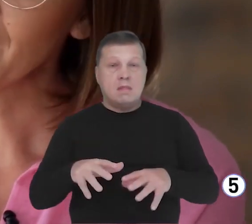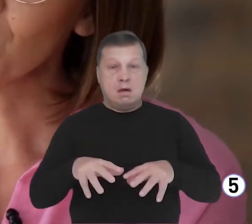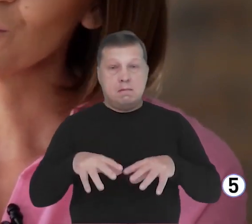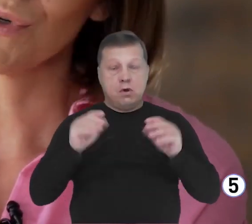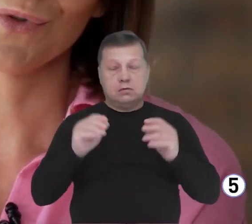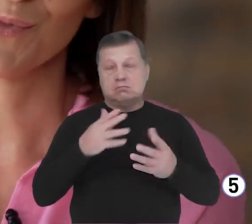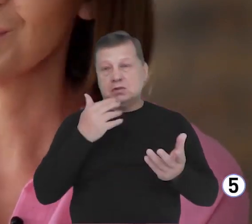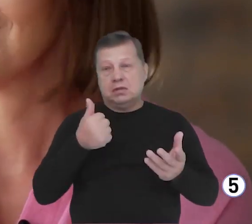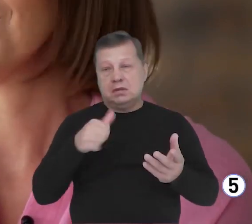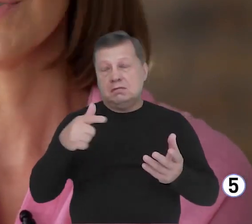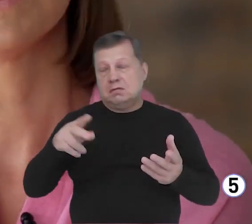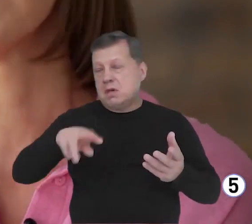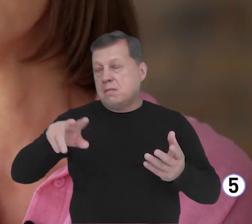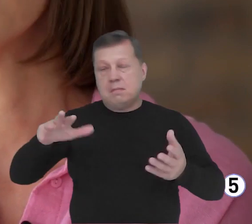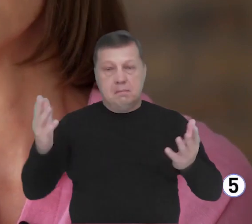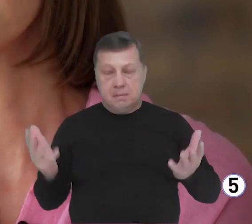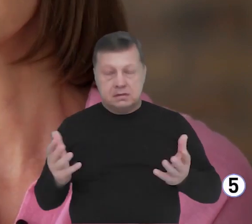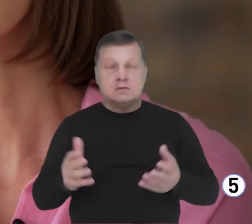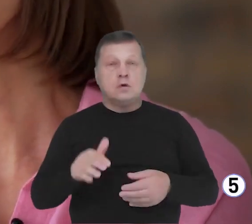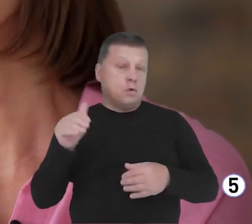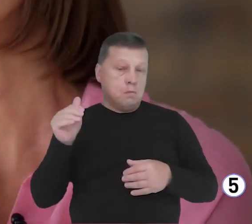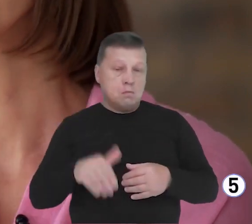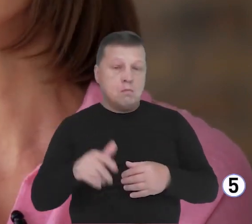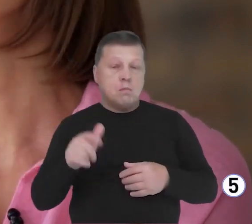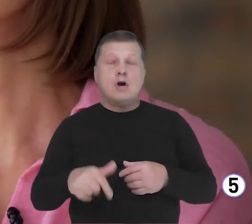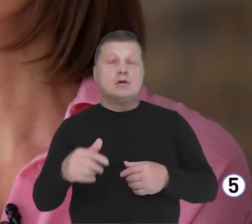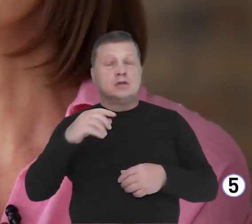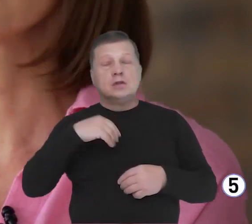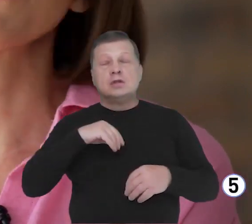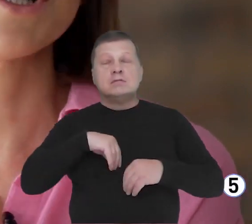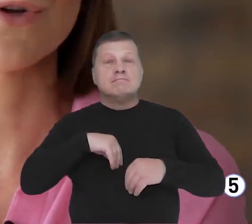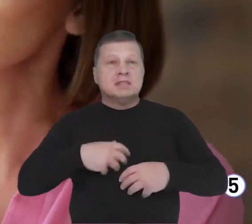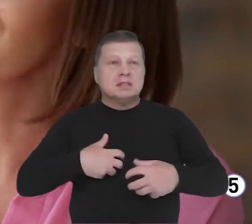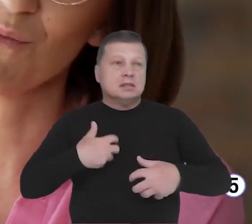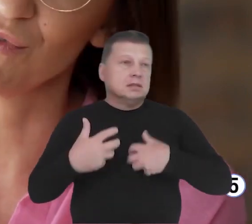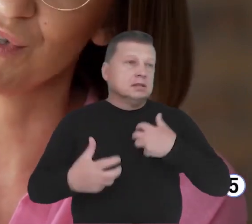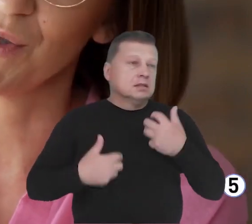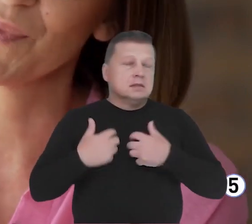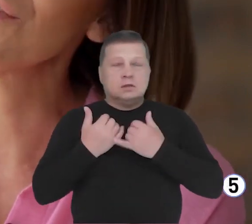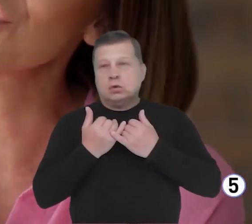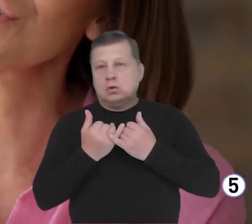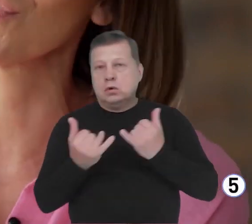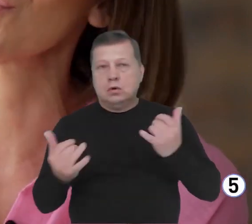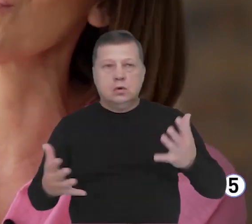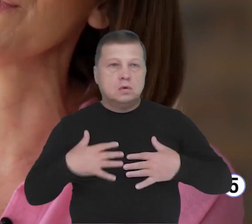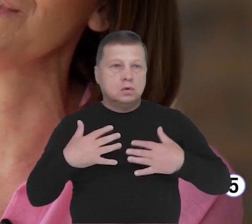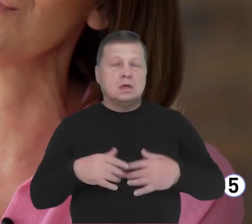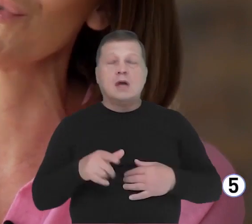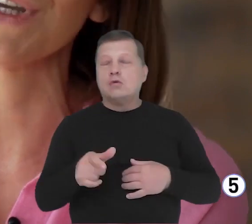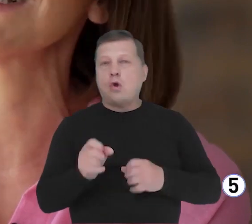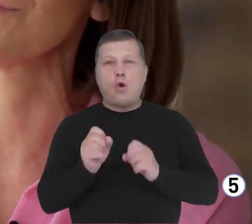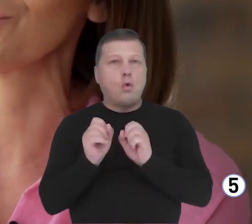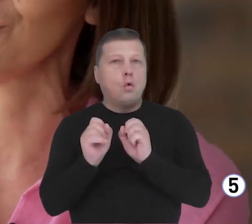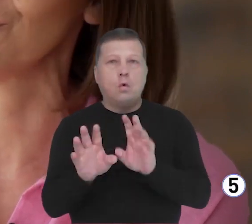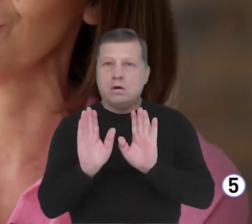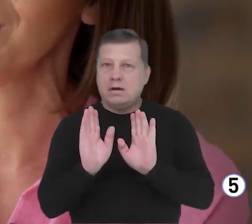że na początku, przez tygodnie, czasami może miesiące, mogą pojawiać się w człowieku przeróżne emocje i wszystko, co człowiek wtedy